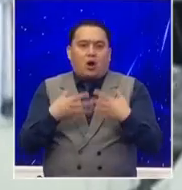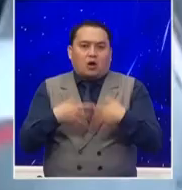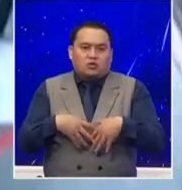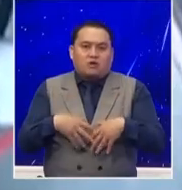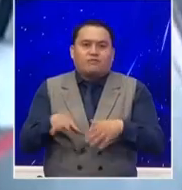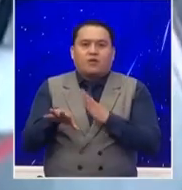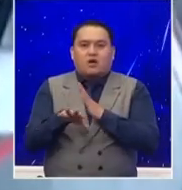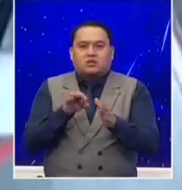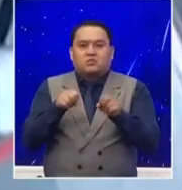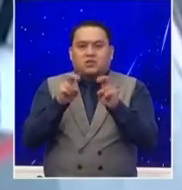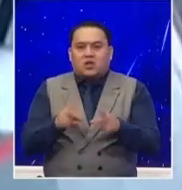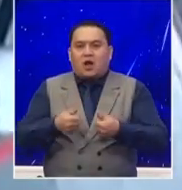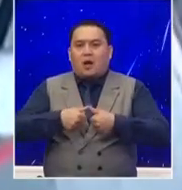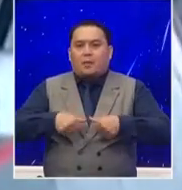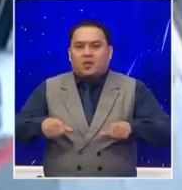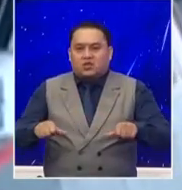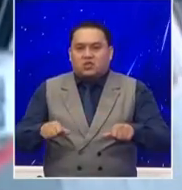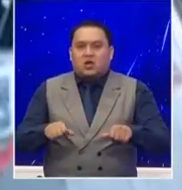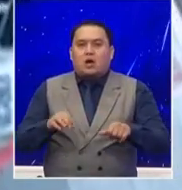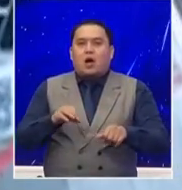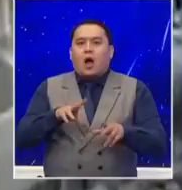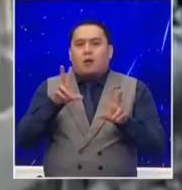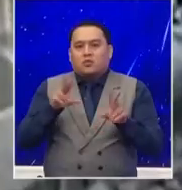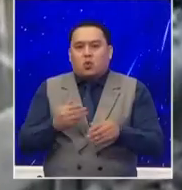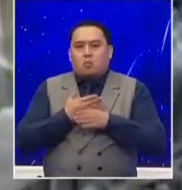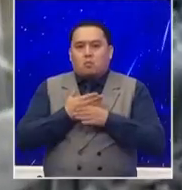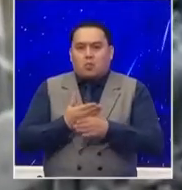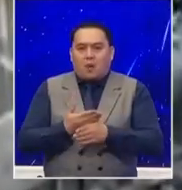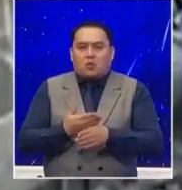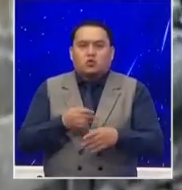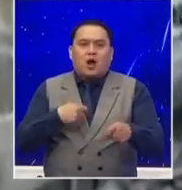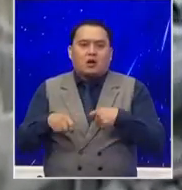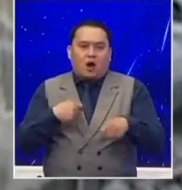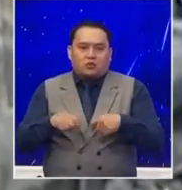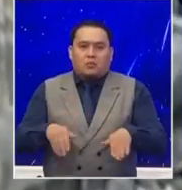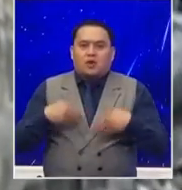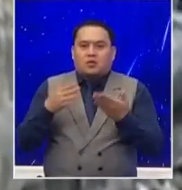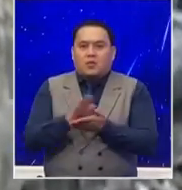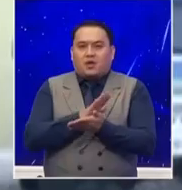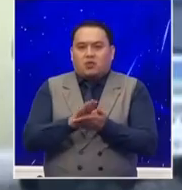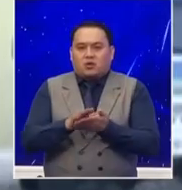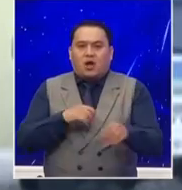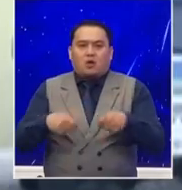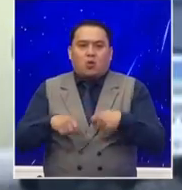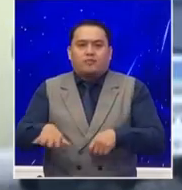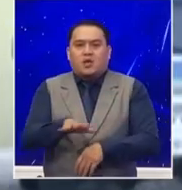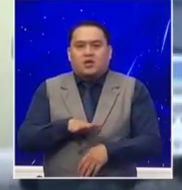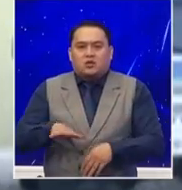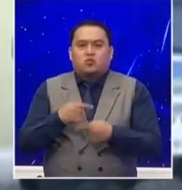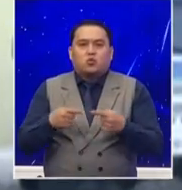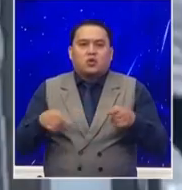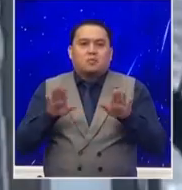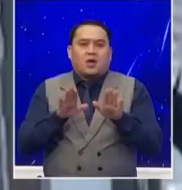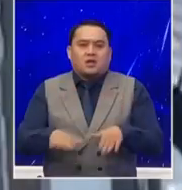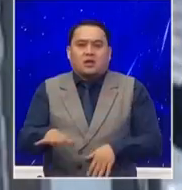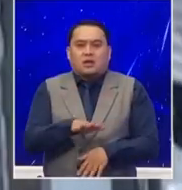пожара выяснит и специальная комиссия. Чиновники же обещают помочь пострадавшим торговцам, предоставить им бесплатно торговые места в других павильонах